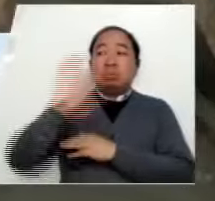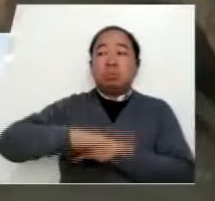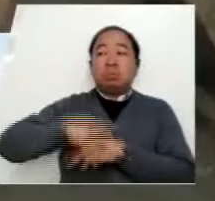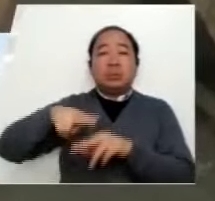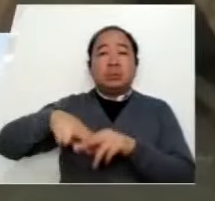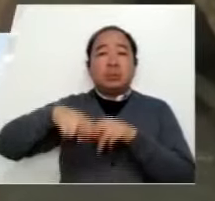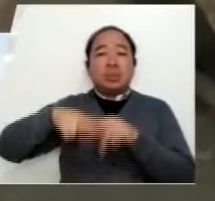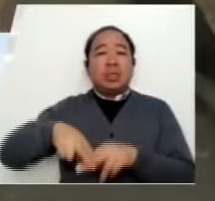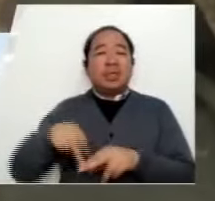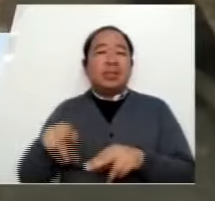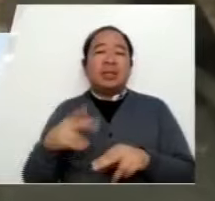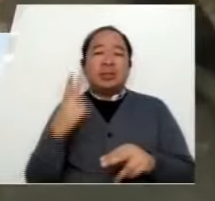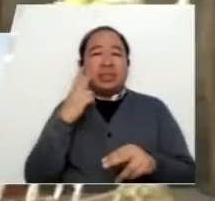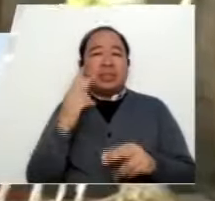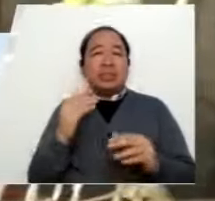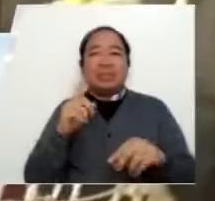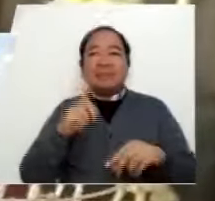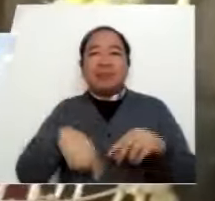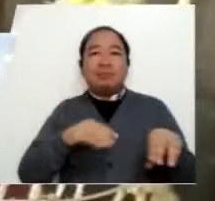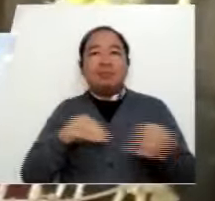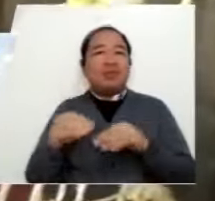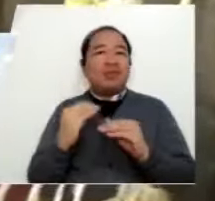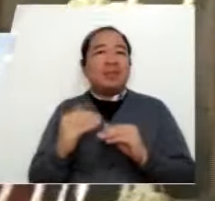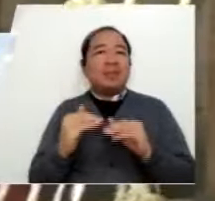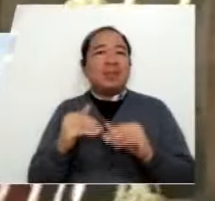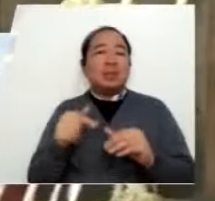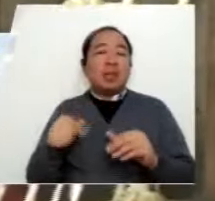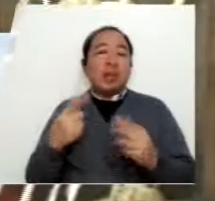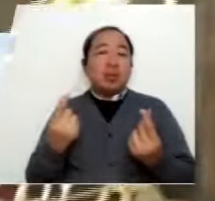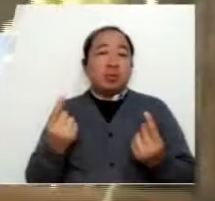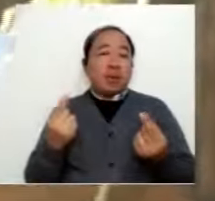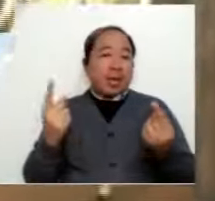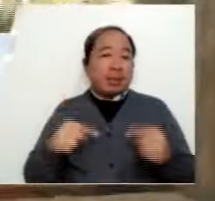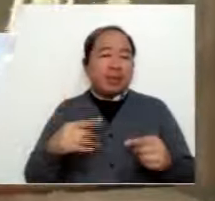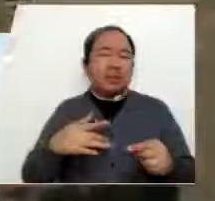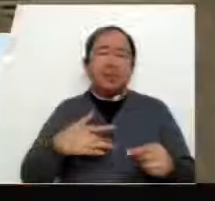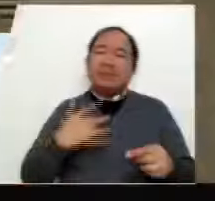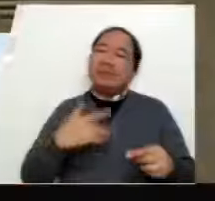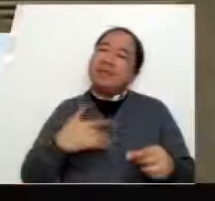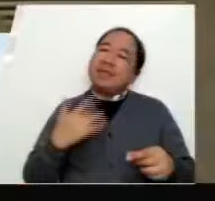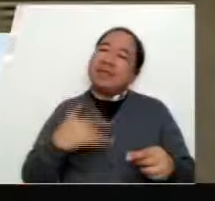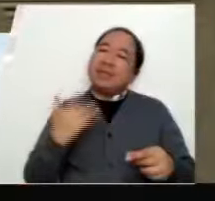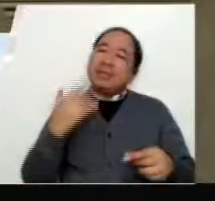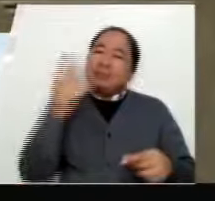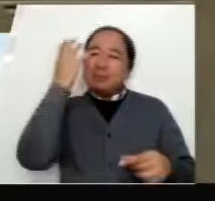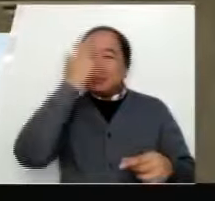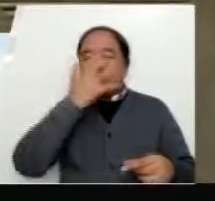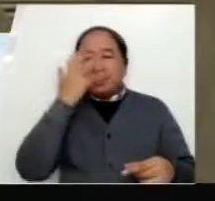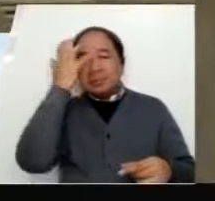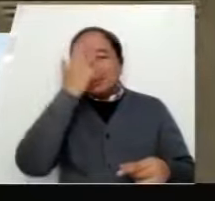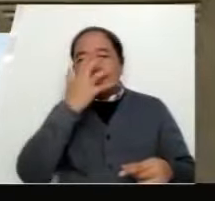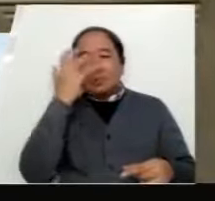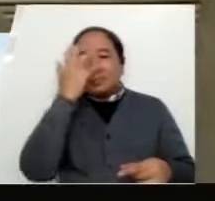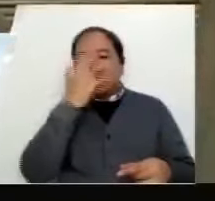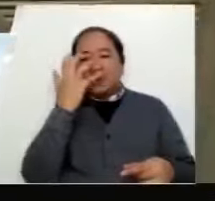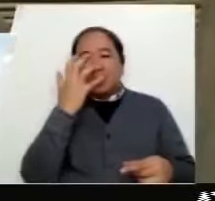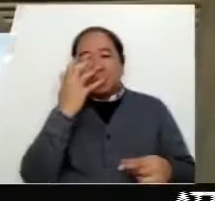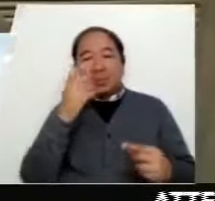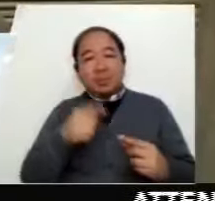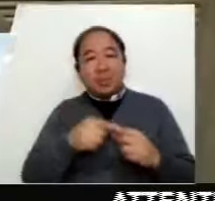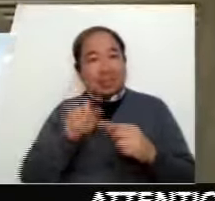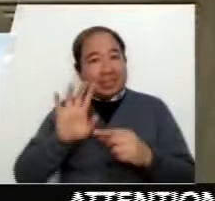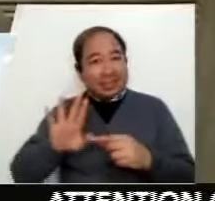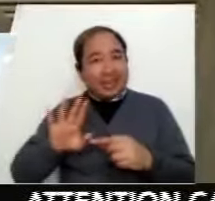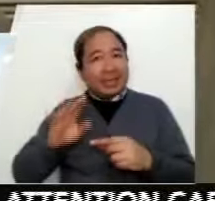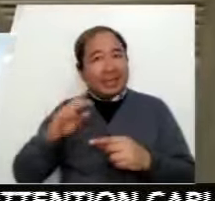sa paghahabi, kaya hindi maiwasang makaramdam ng pagkahilo, lalo pat nasa lahi raw nila ang